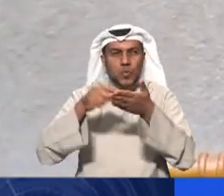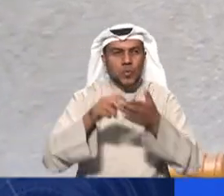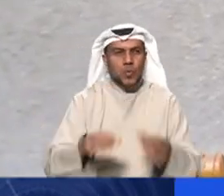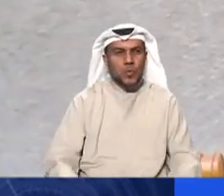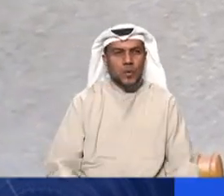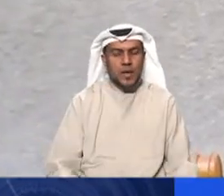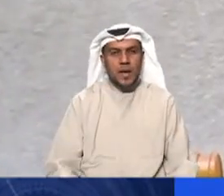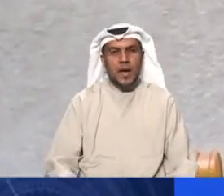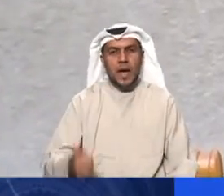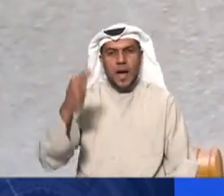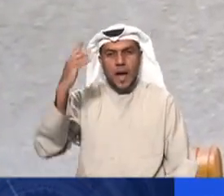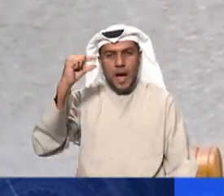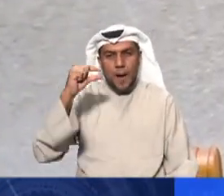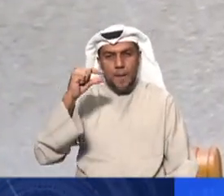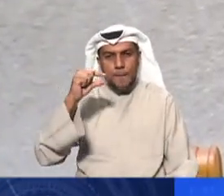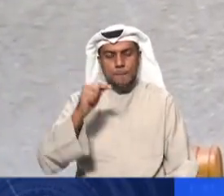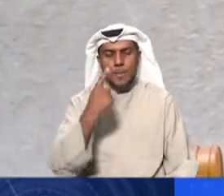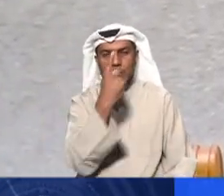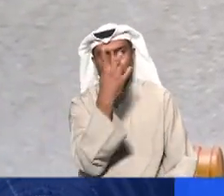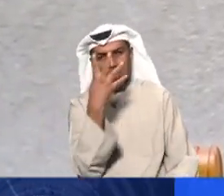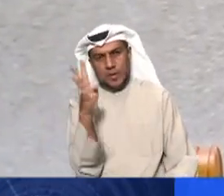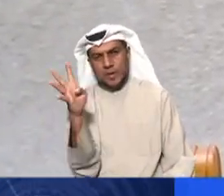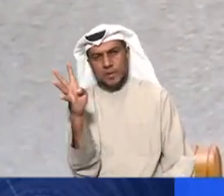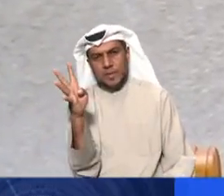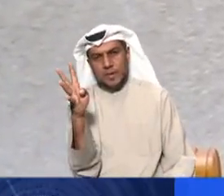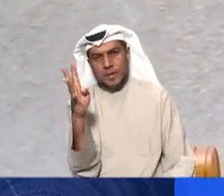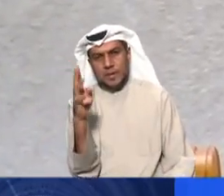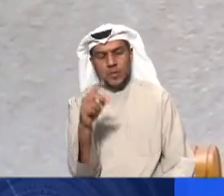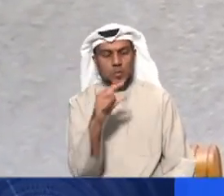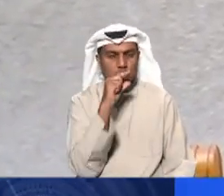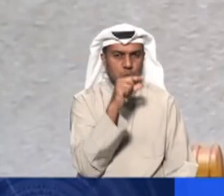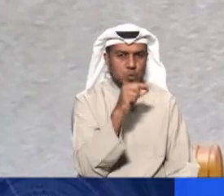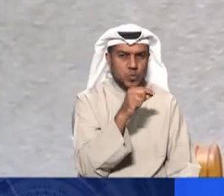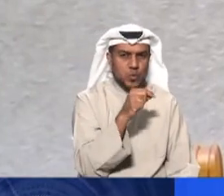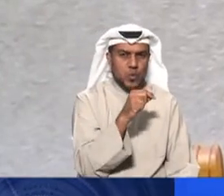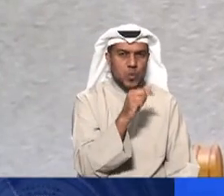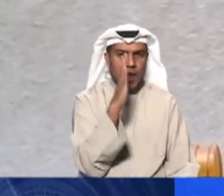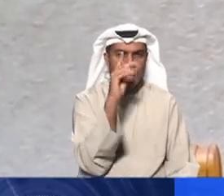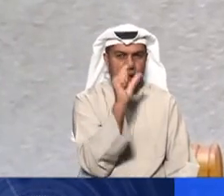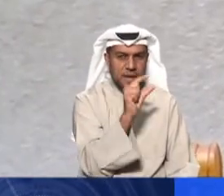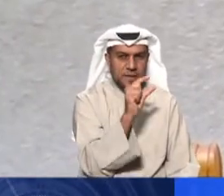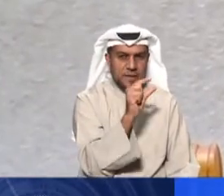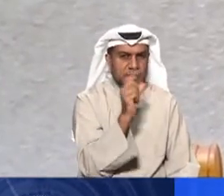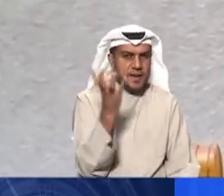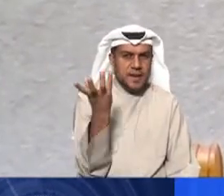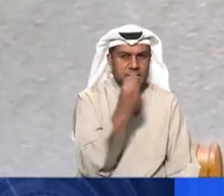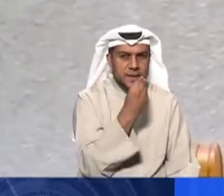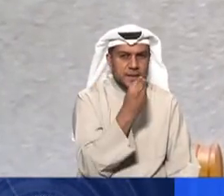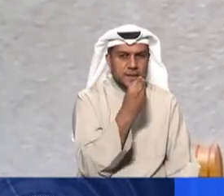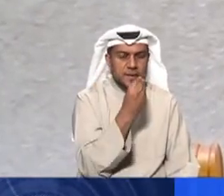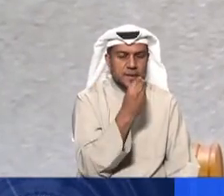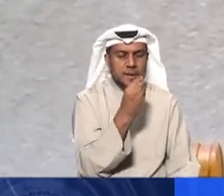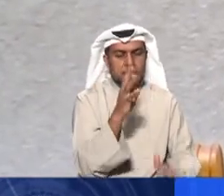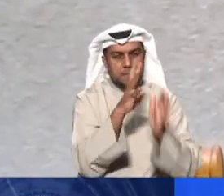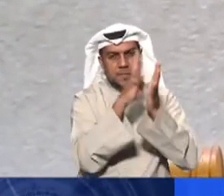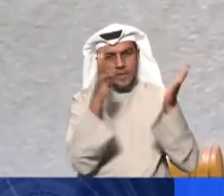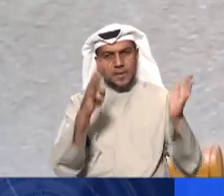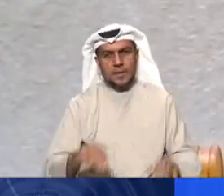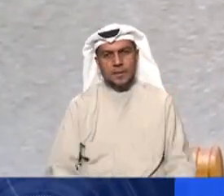النائب أحمد خليفة شحومي 41، دكتور الأخ النائب الدكتور حسن عبد الله جوهر